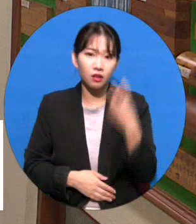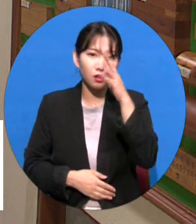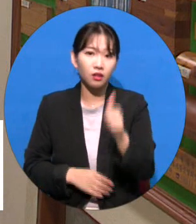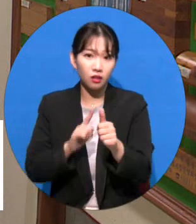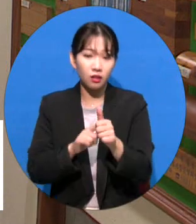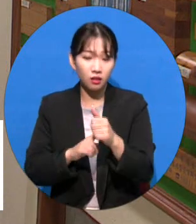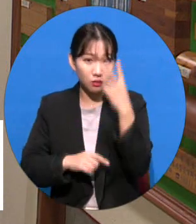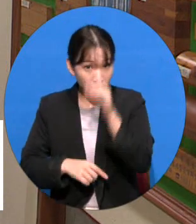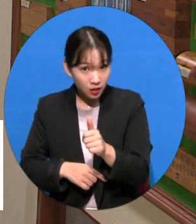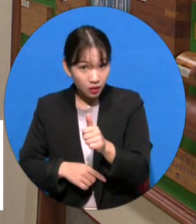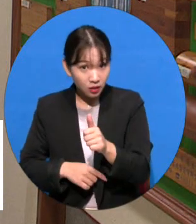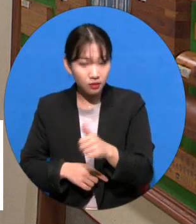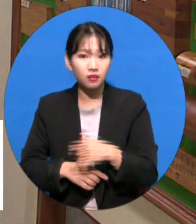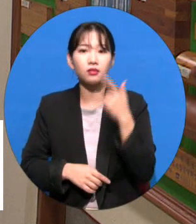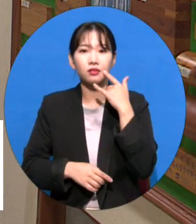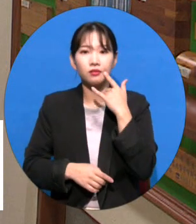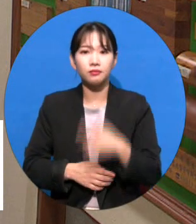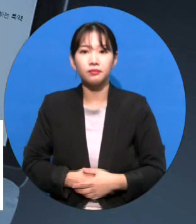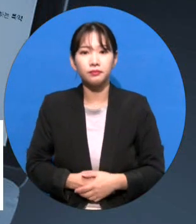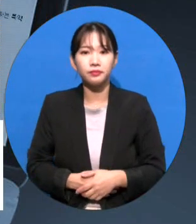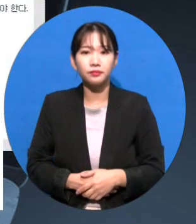총이 누가 쐈습니까? 소장님이요. 네.